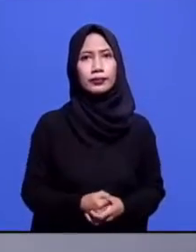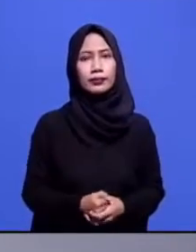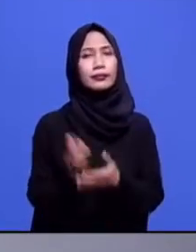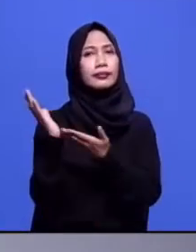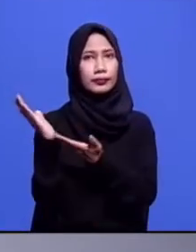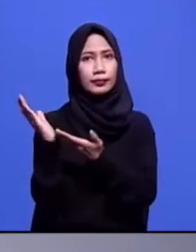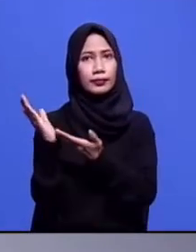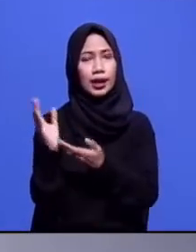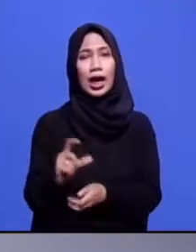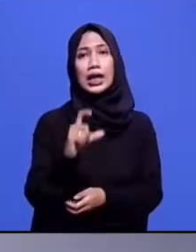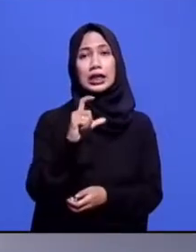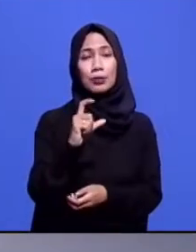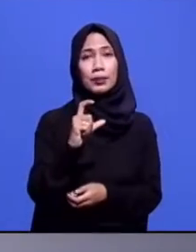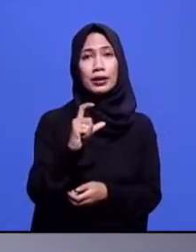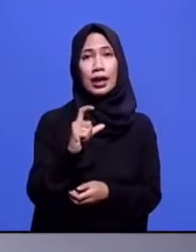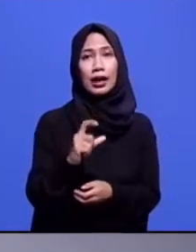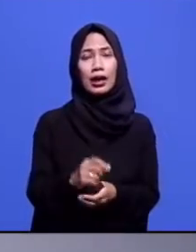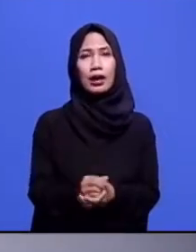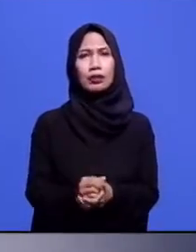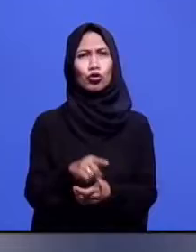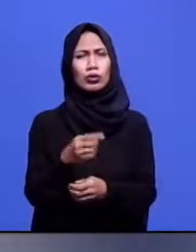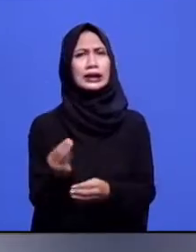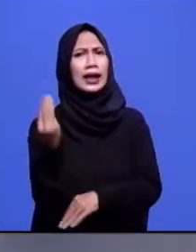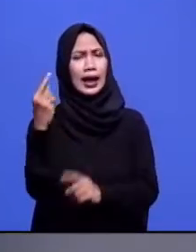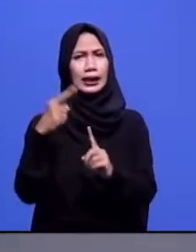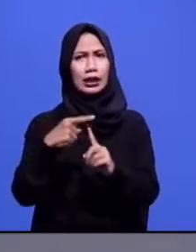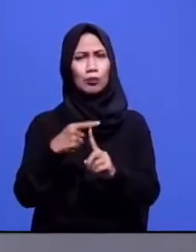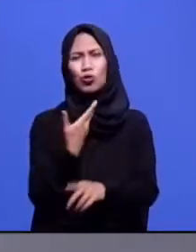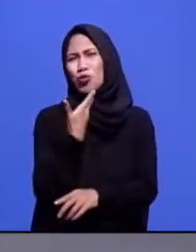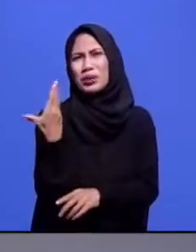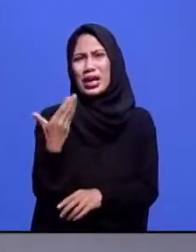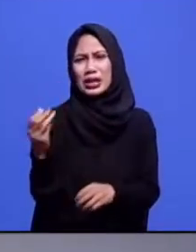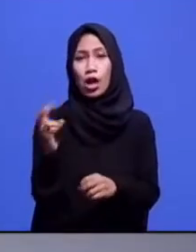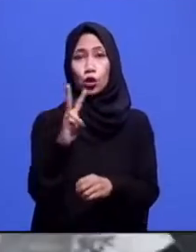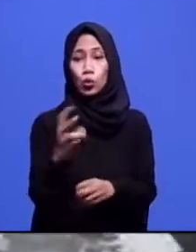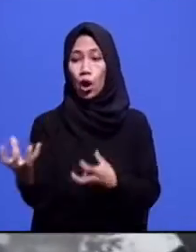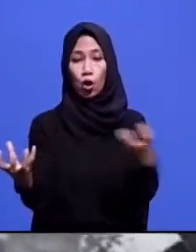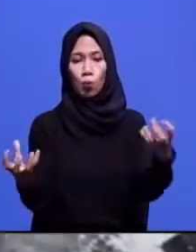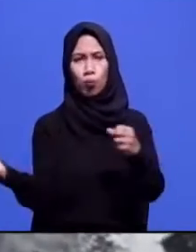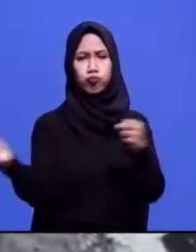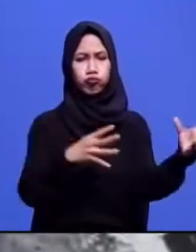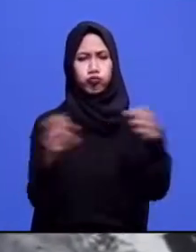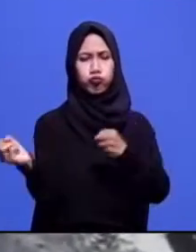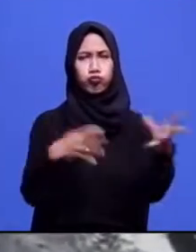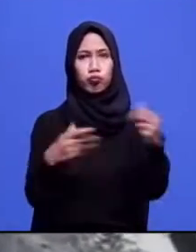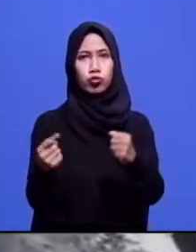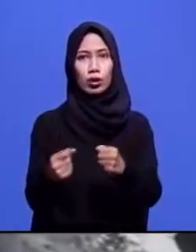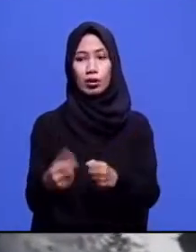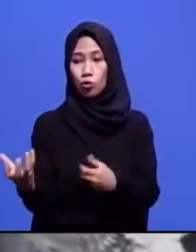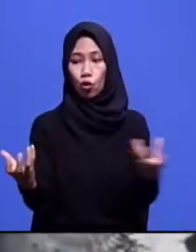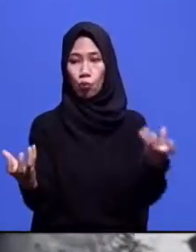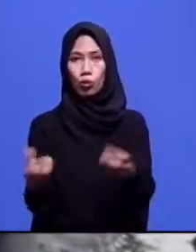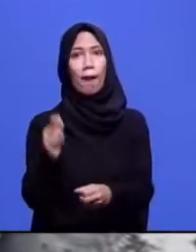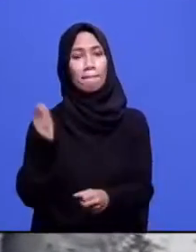Wilayah Cipinang Besar Utara, Jakarta Timur kerap menjadi lokasi tawuran dua kelompok pemuda. Kedua kelompok mempersenjatai diri dengan